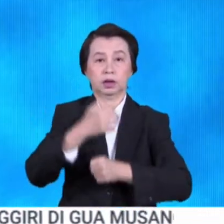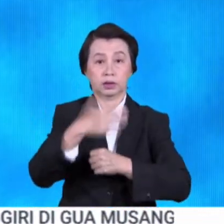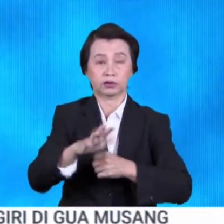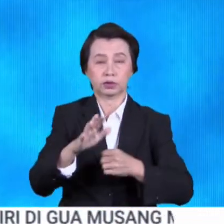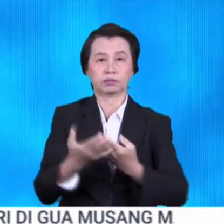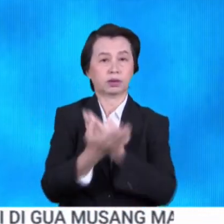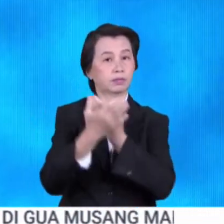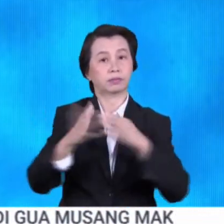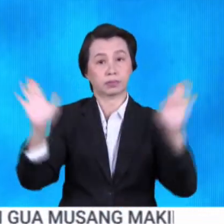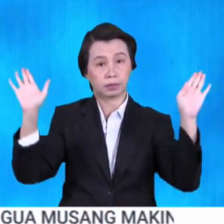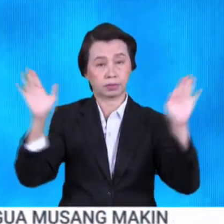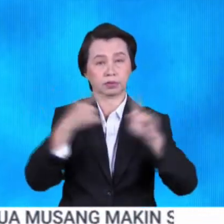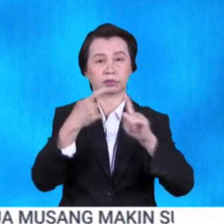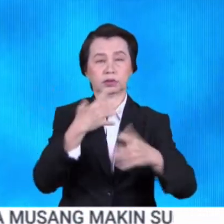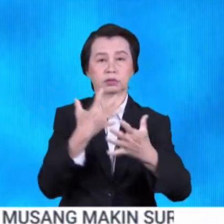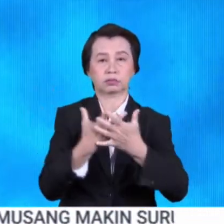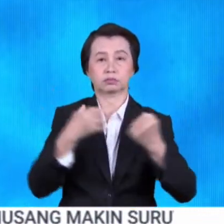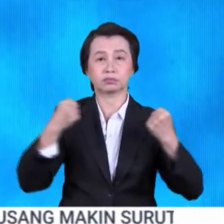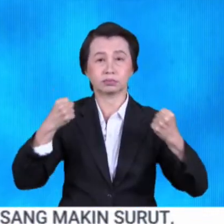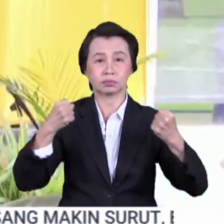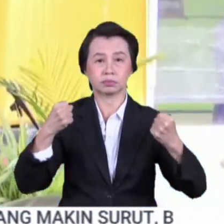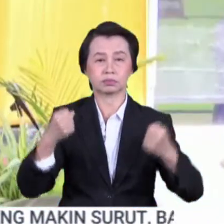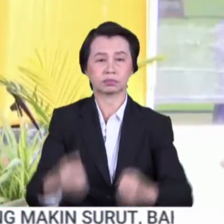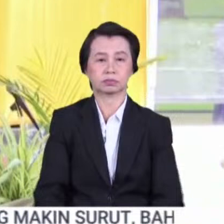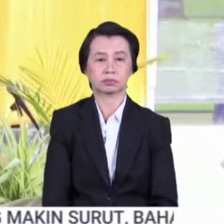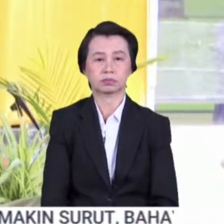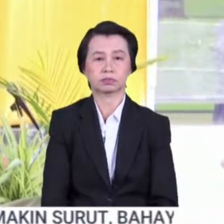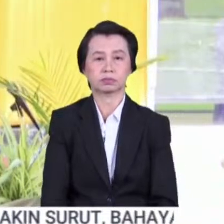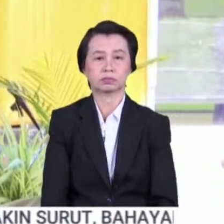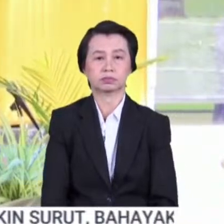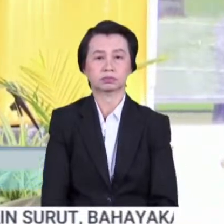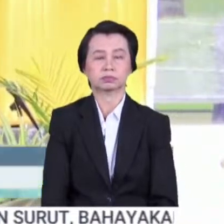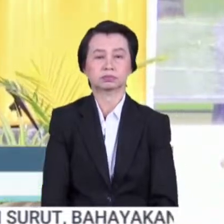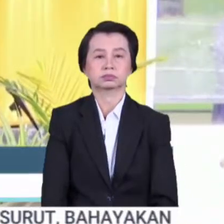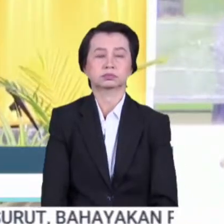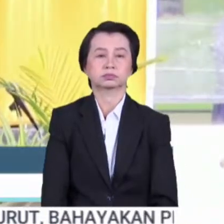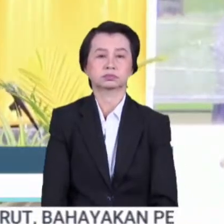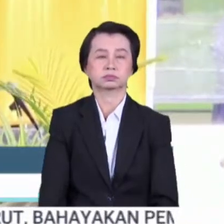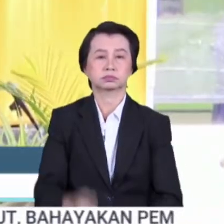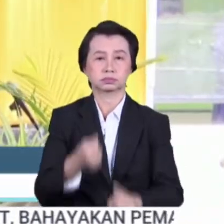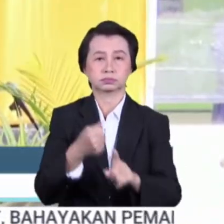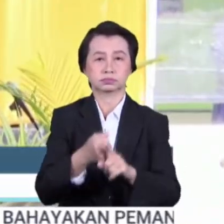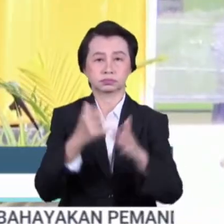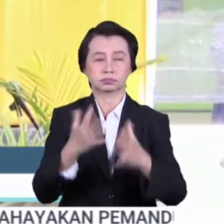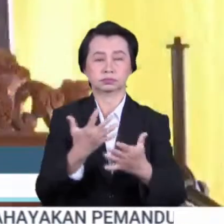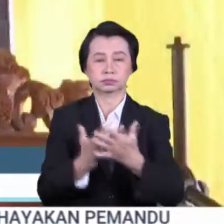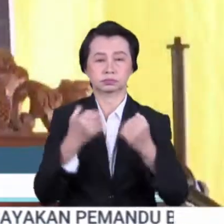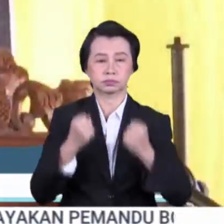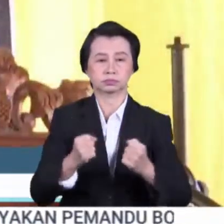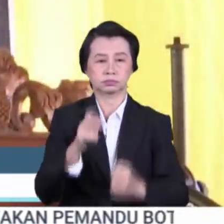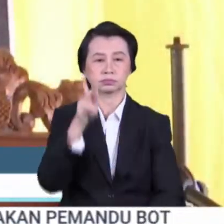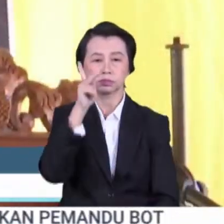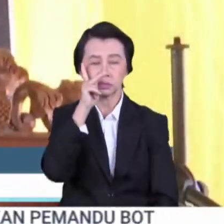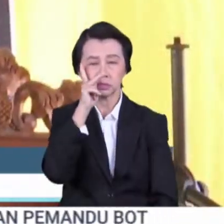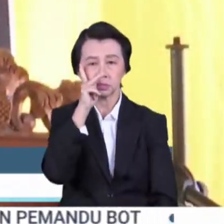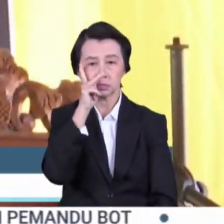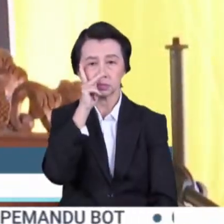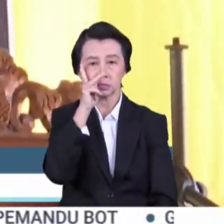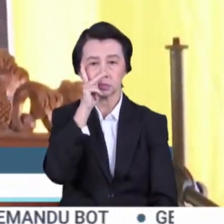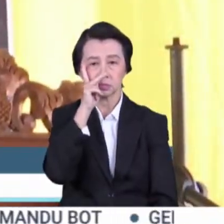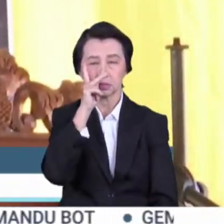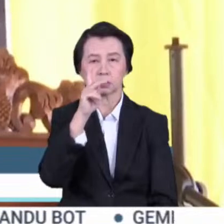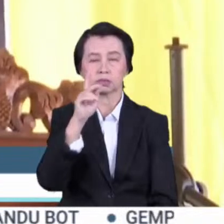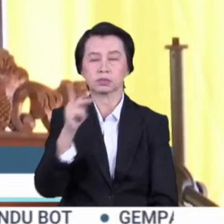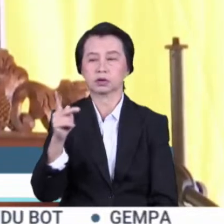selepas bebas dari penjara. Pengarah Penjara Kedah Timbalan Komisioner Penjara